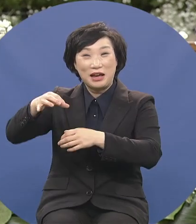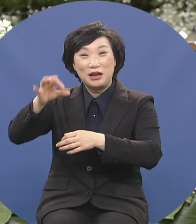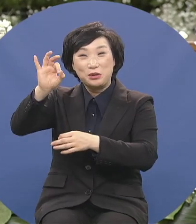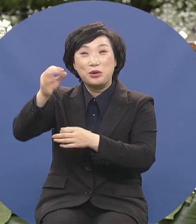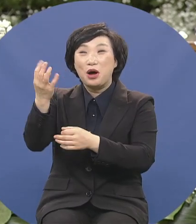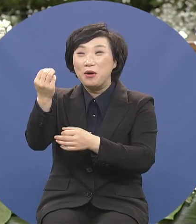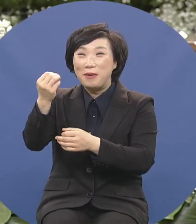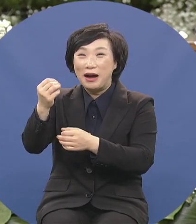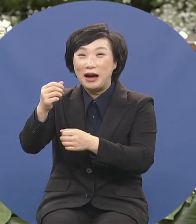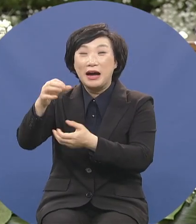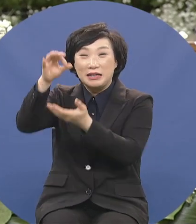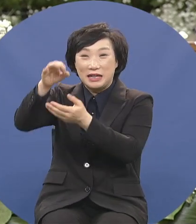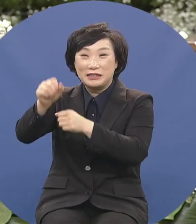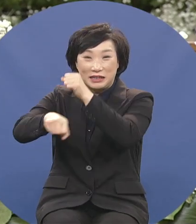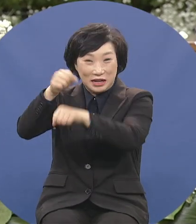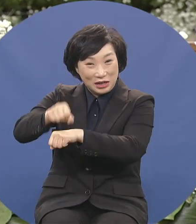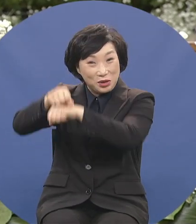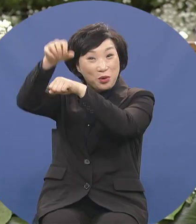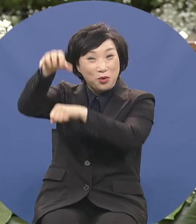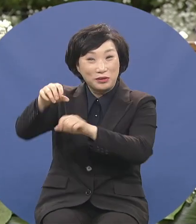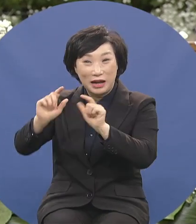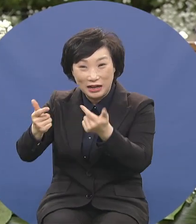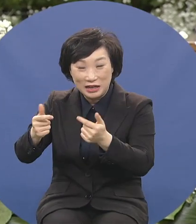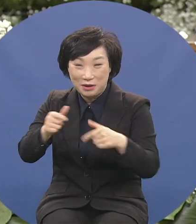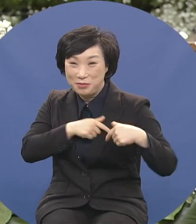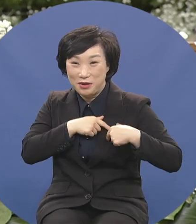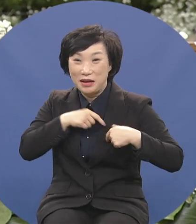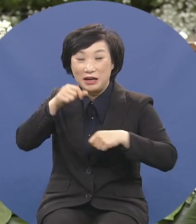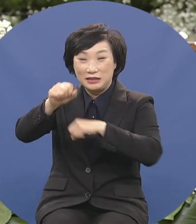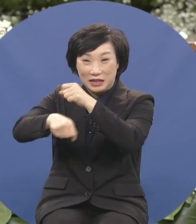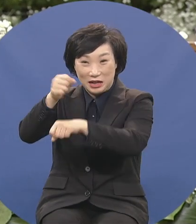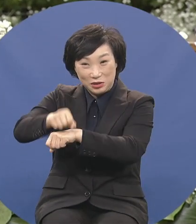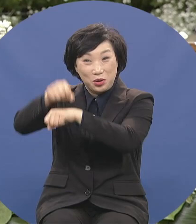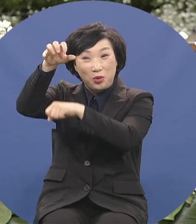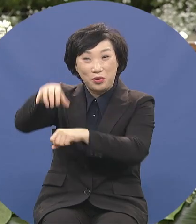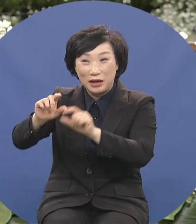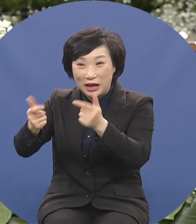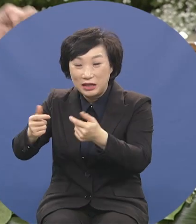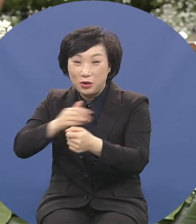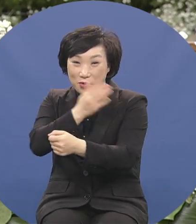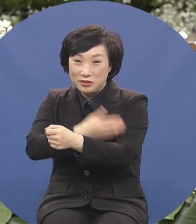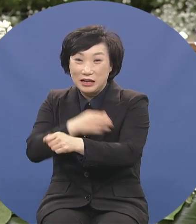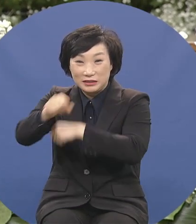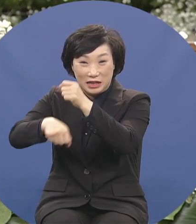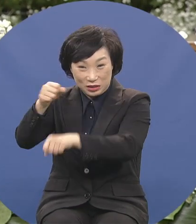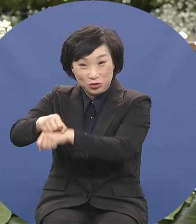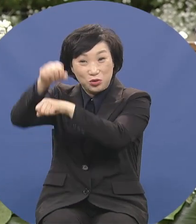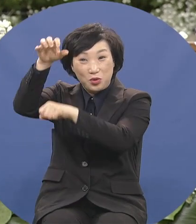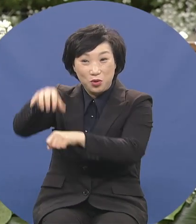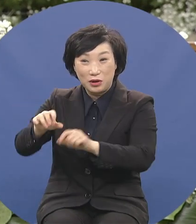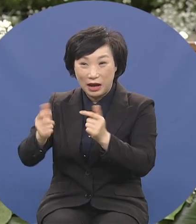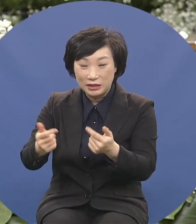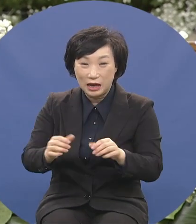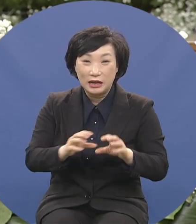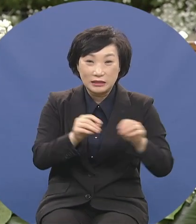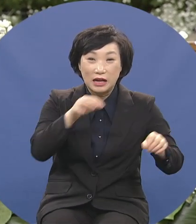아니요, 명예를 쌓아놓는 것이 아니요, 권세를 쌓아놓는 것이 아니요, 땅에서